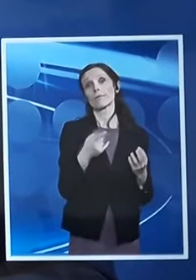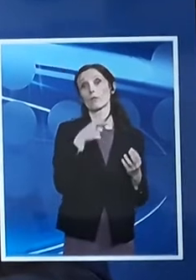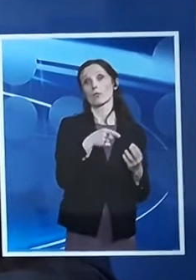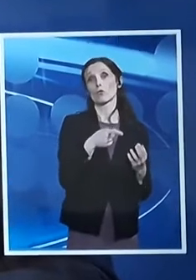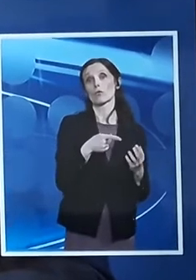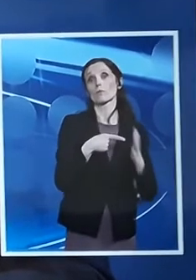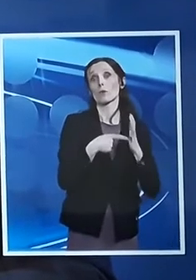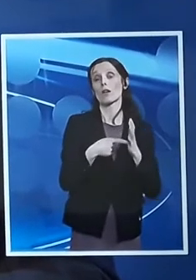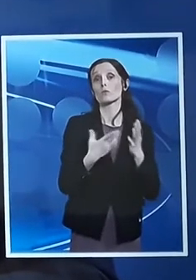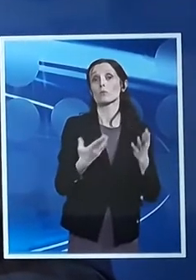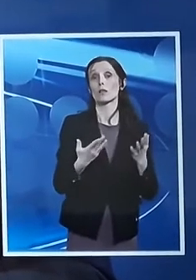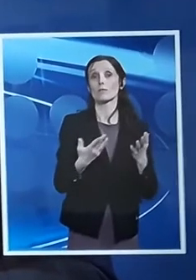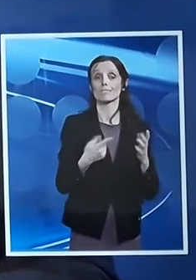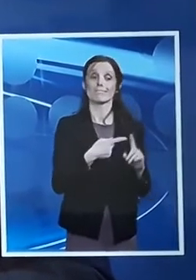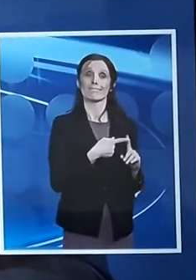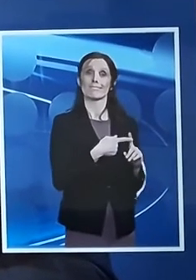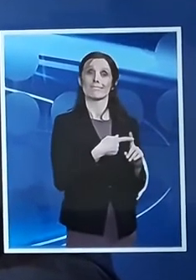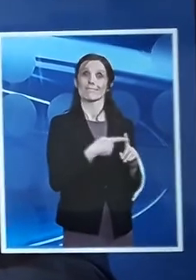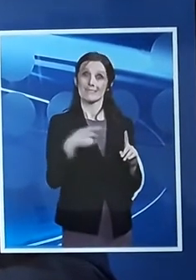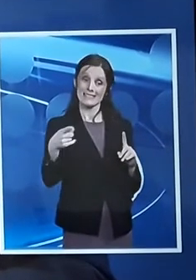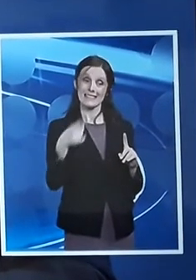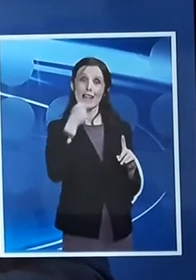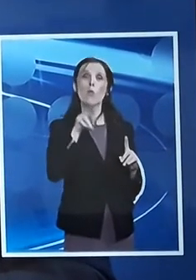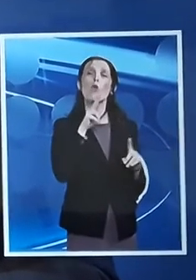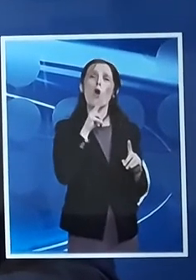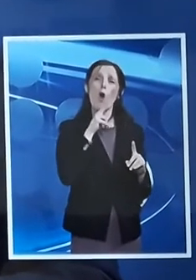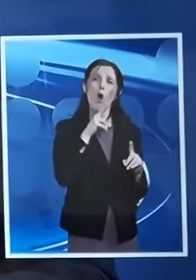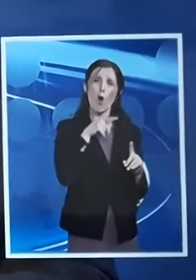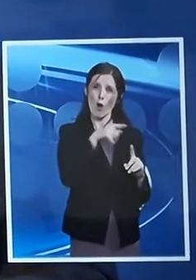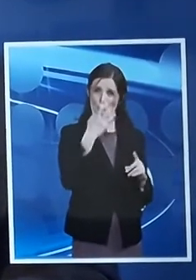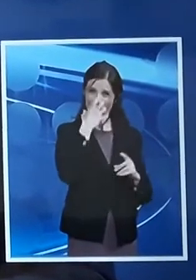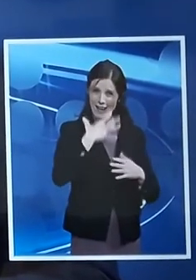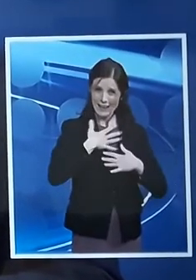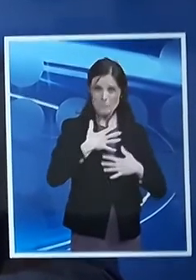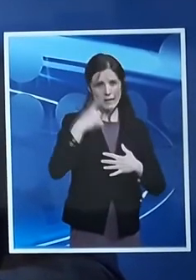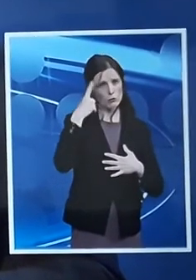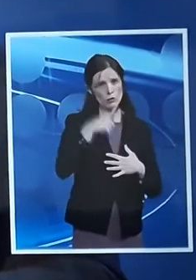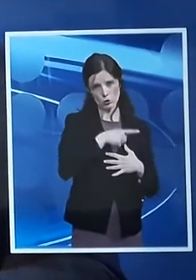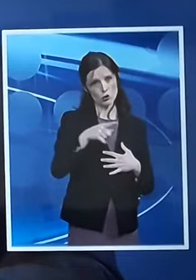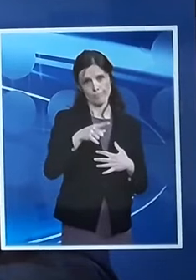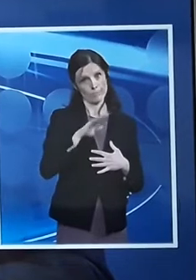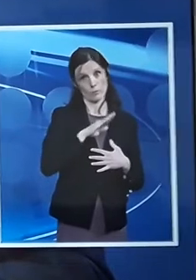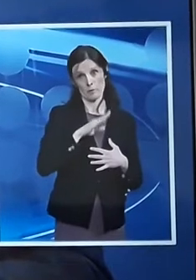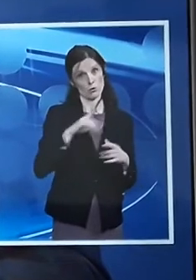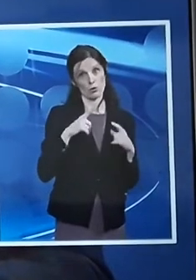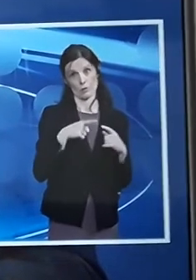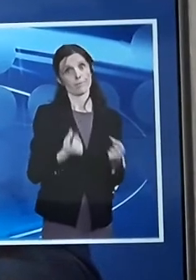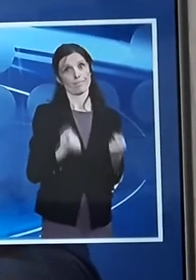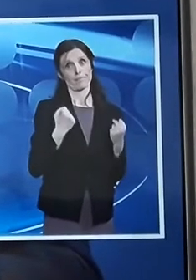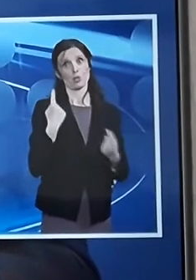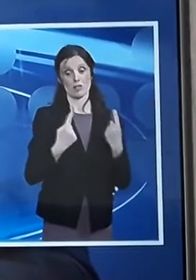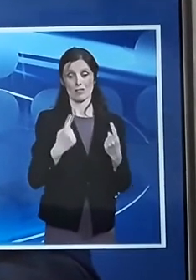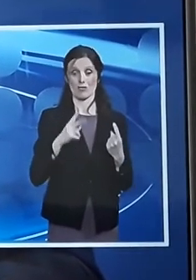ljudi koji su zaista u životnom riziku. Prema tome, kad je taj broj sada 62, a već